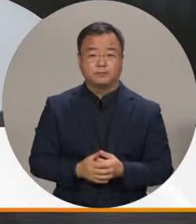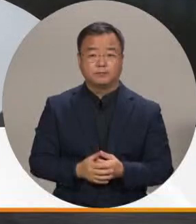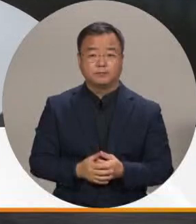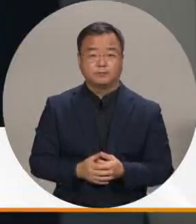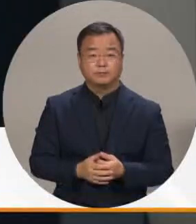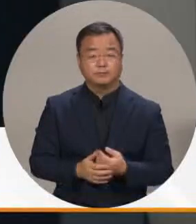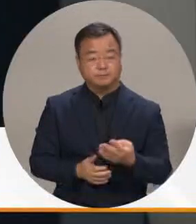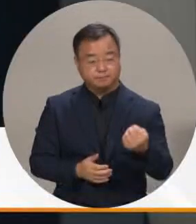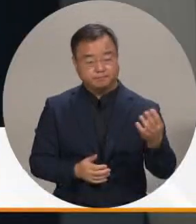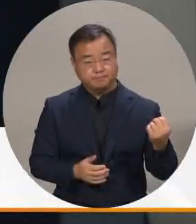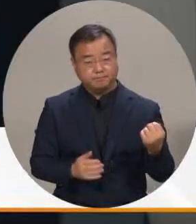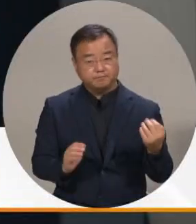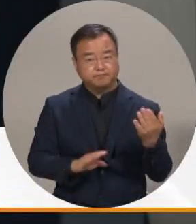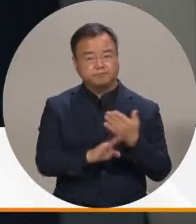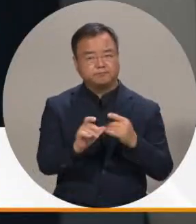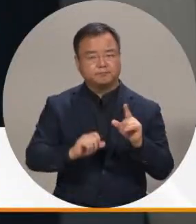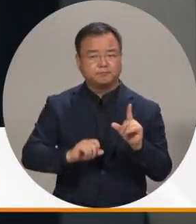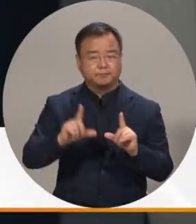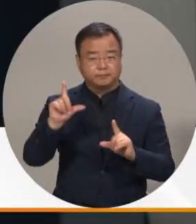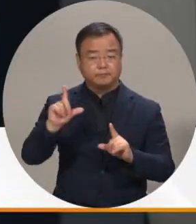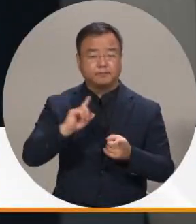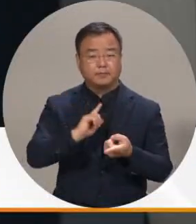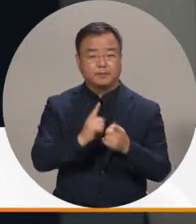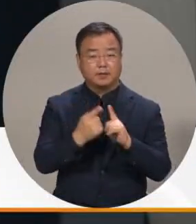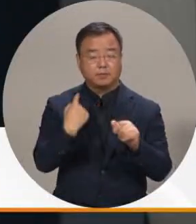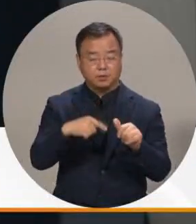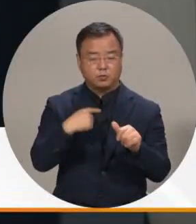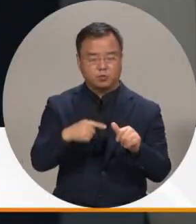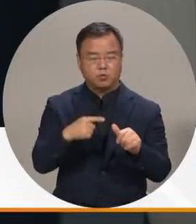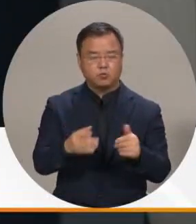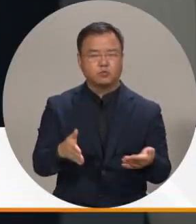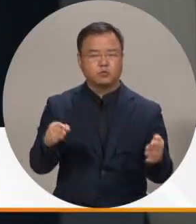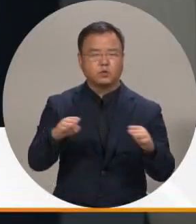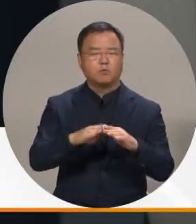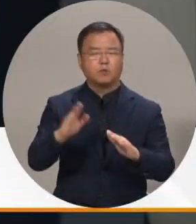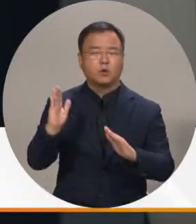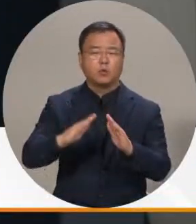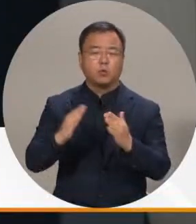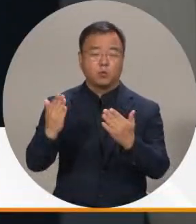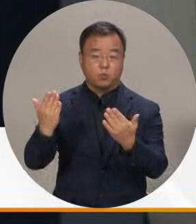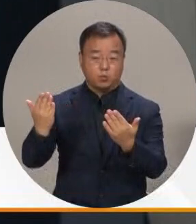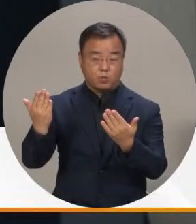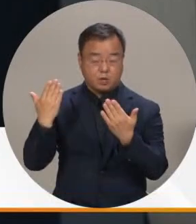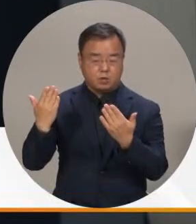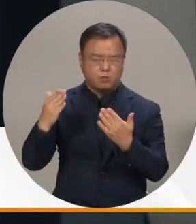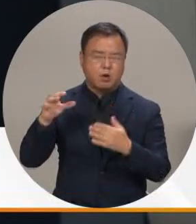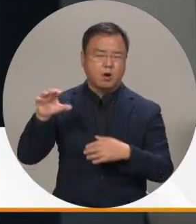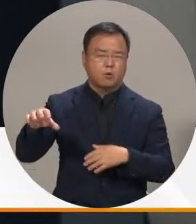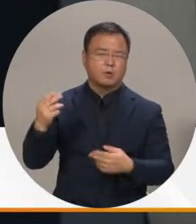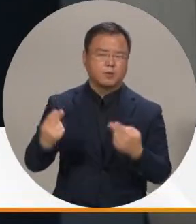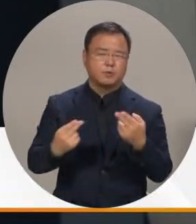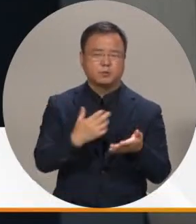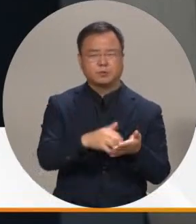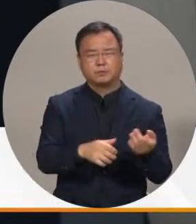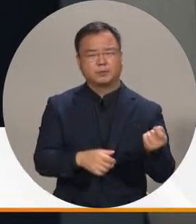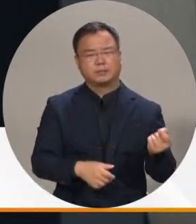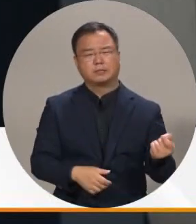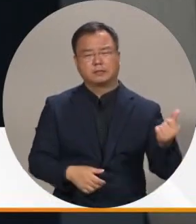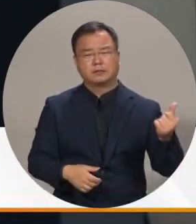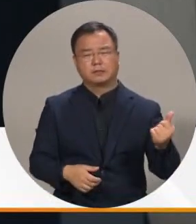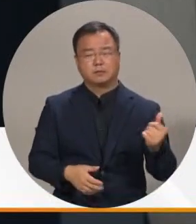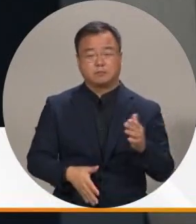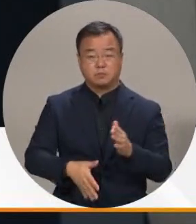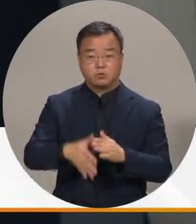그 일부를 제외하면 대부분에 대한 교육기관들은 공교육 학교에 비해 그 규모가 작습니다 그 특히 도시에